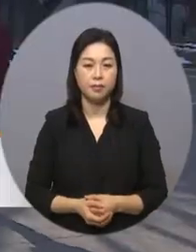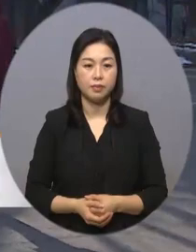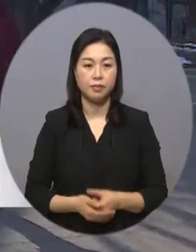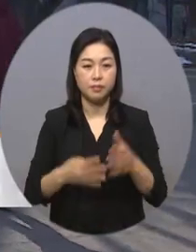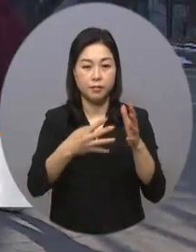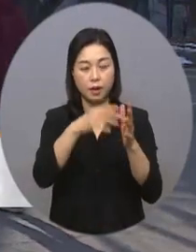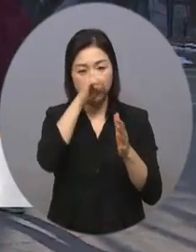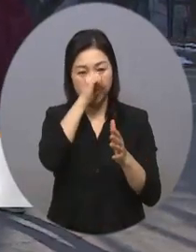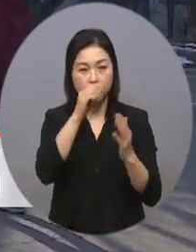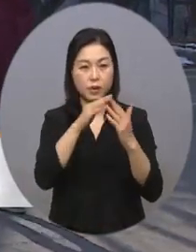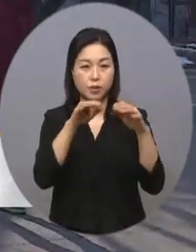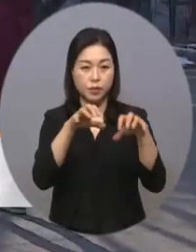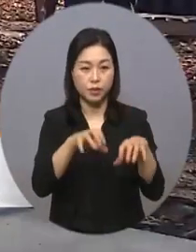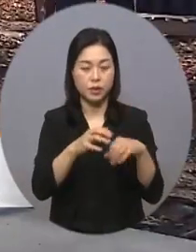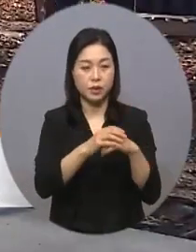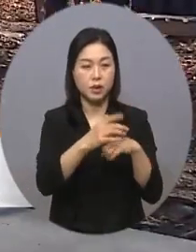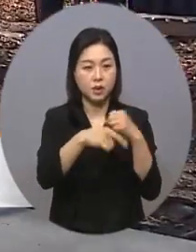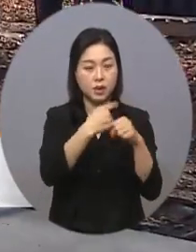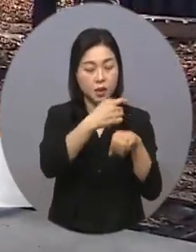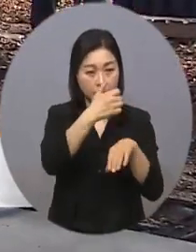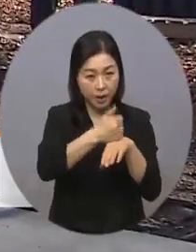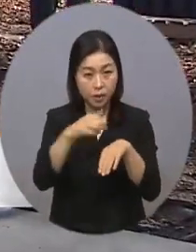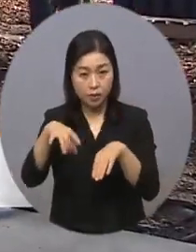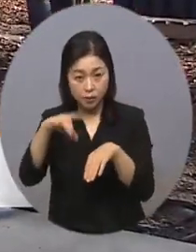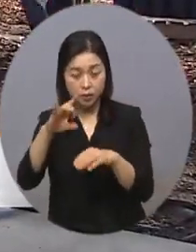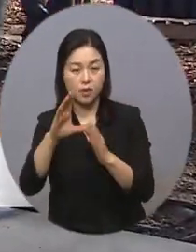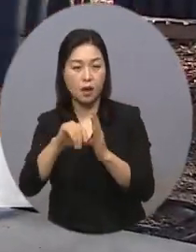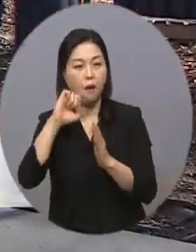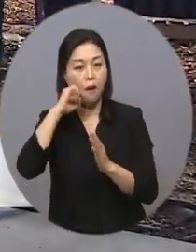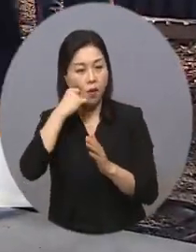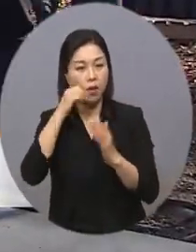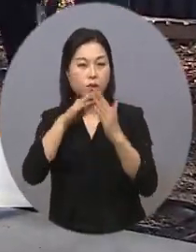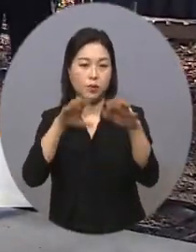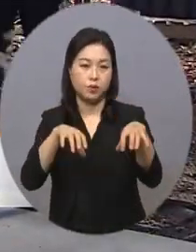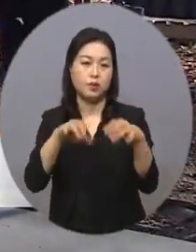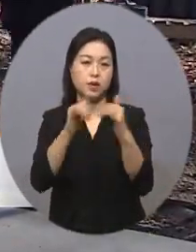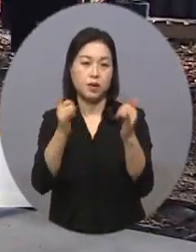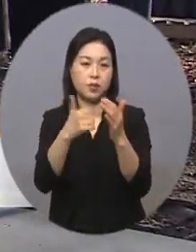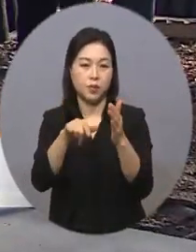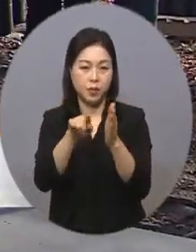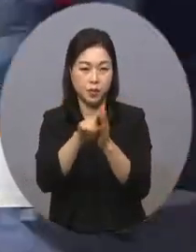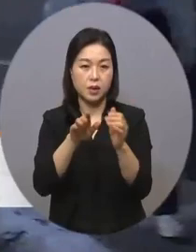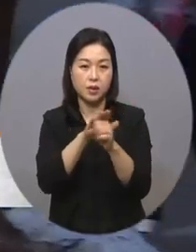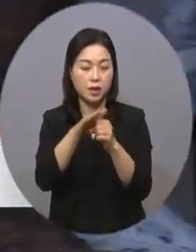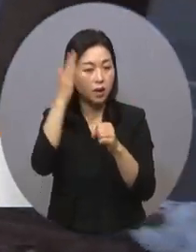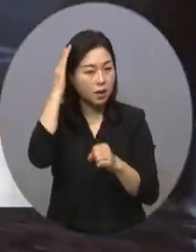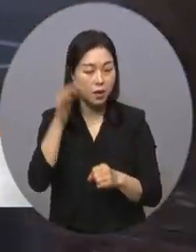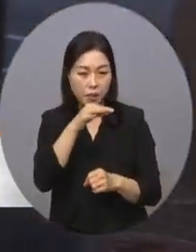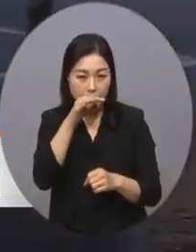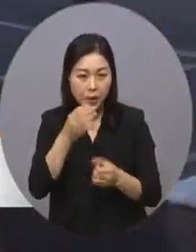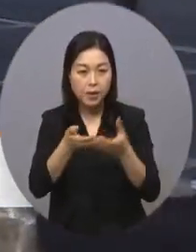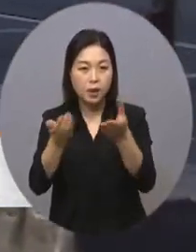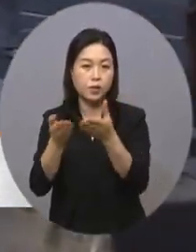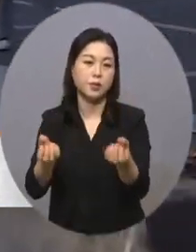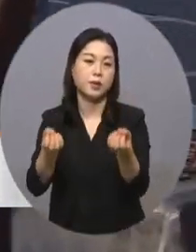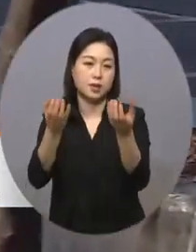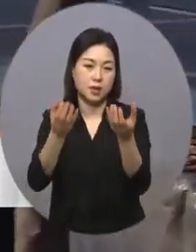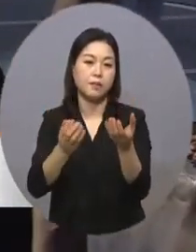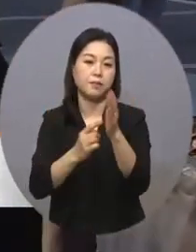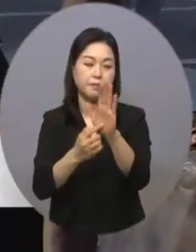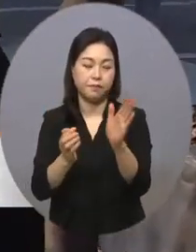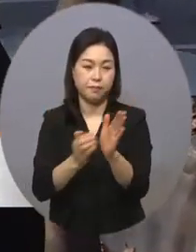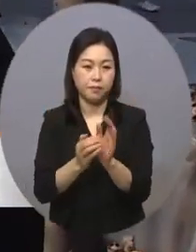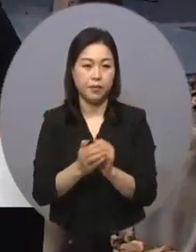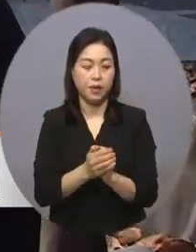사단법인 좋은 이웃이 연말 연시를 맞아 어려운 이웃들을 위해 사랑의 연탄 나눔 행사를 펼쳤습니다. 그 시작으로